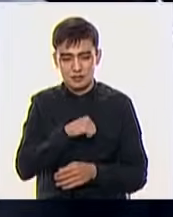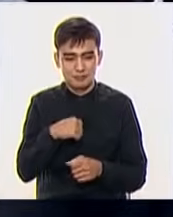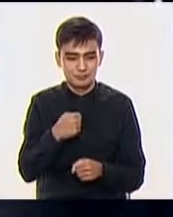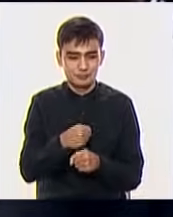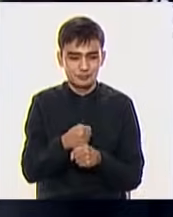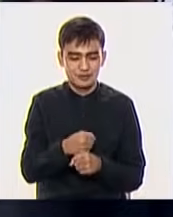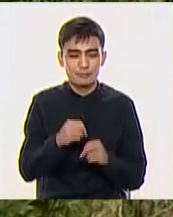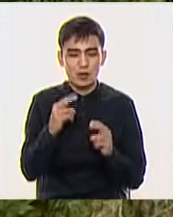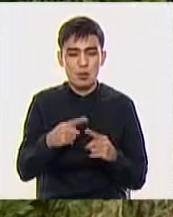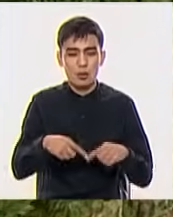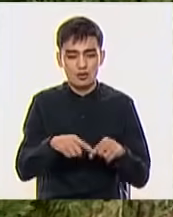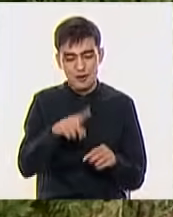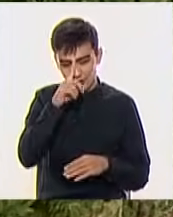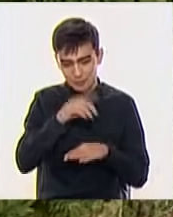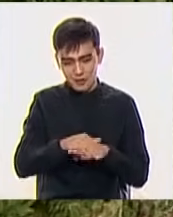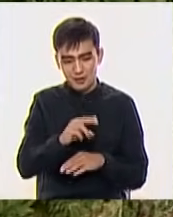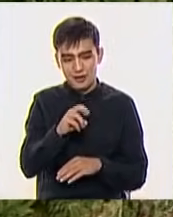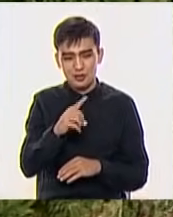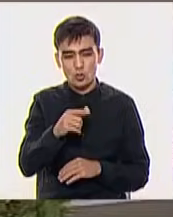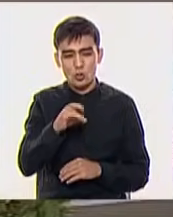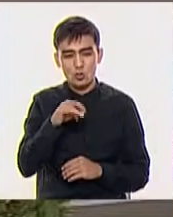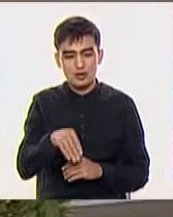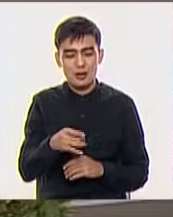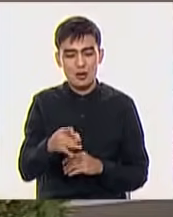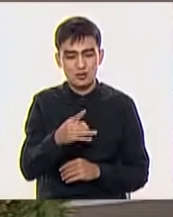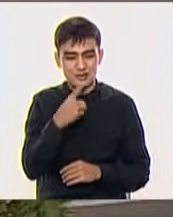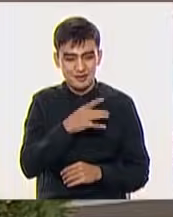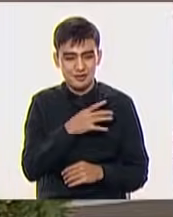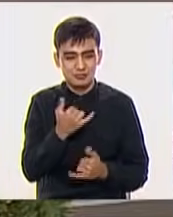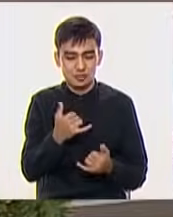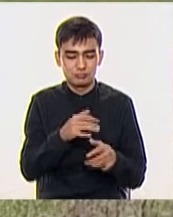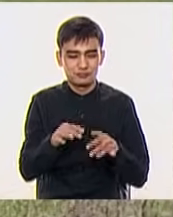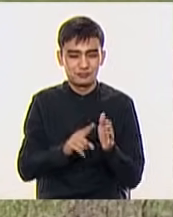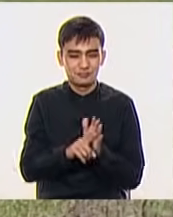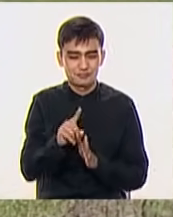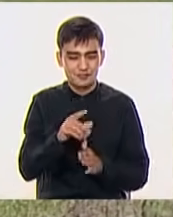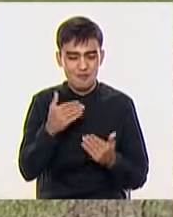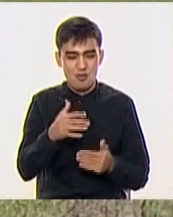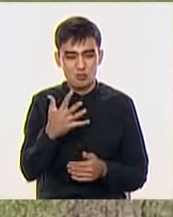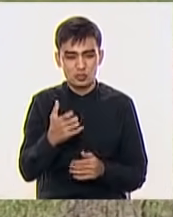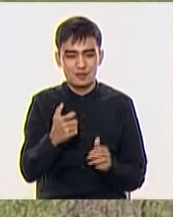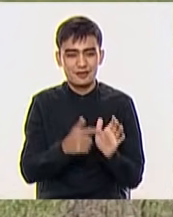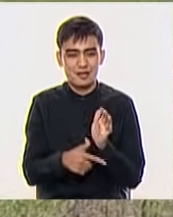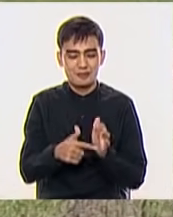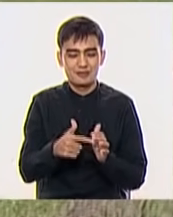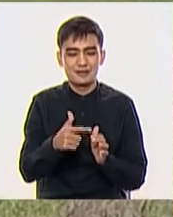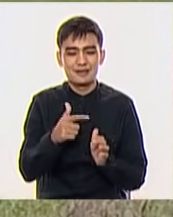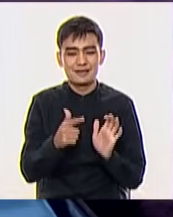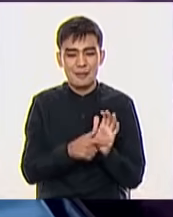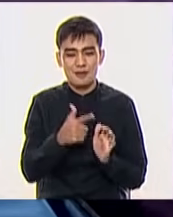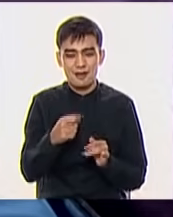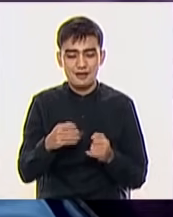заниматься госорганы. В акимате Кызыгурского района нас заверили, что уже ведут работы по возврату 577